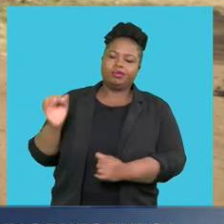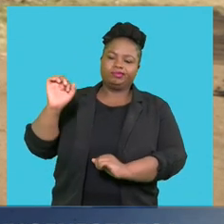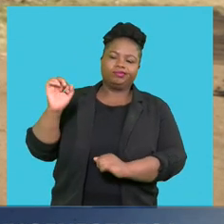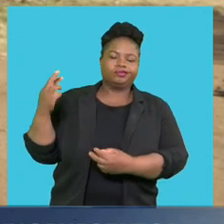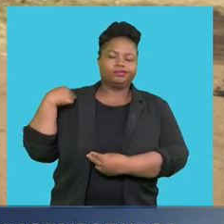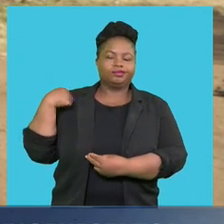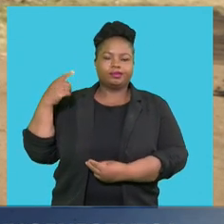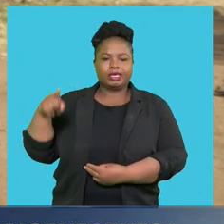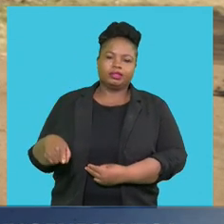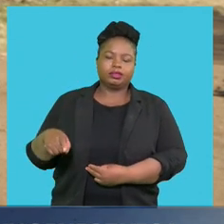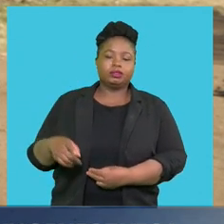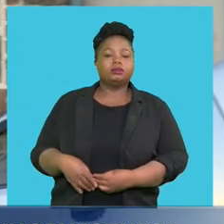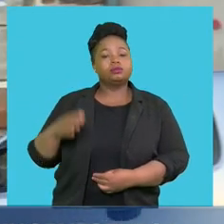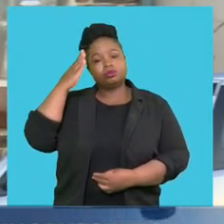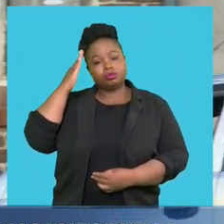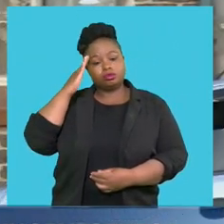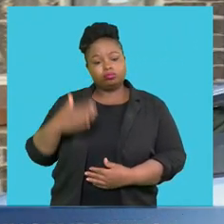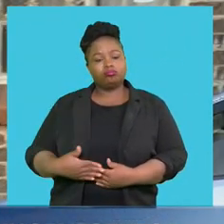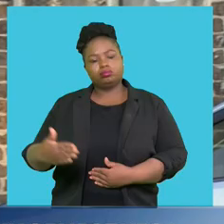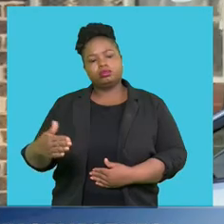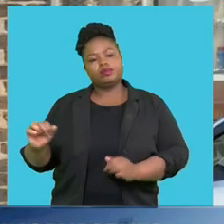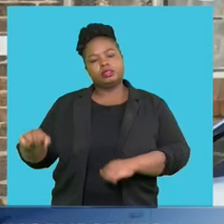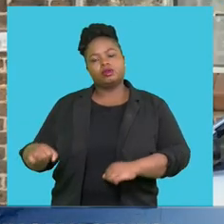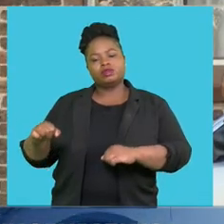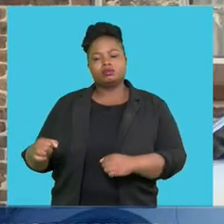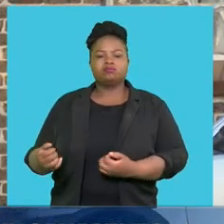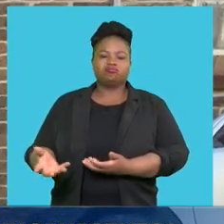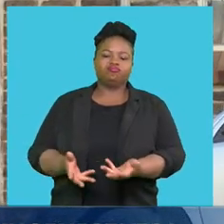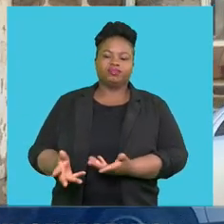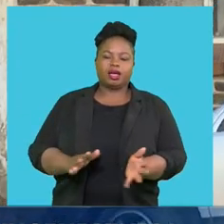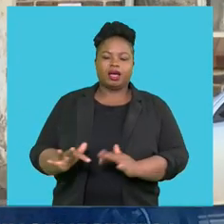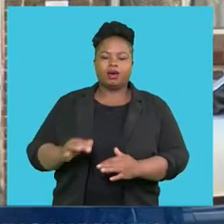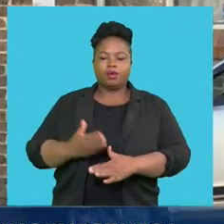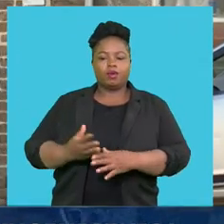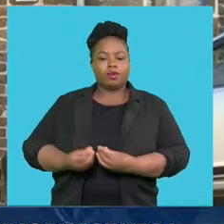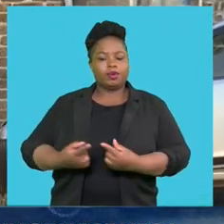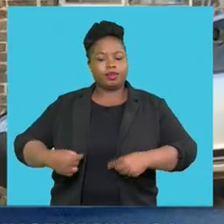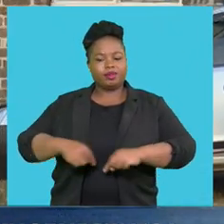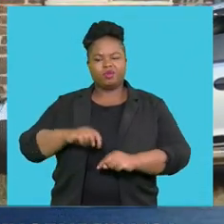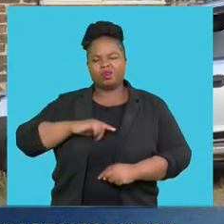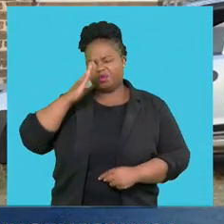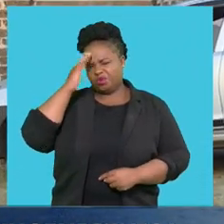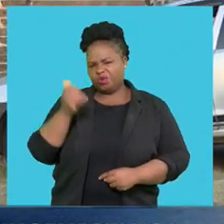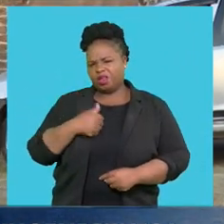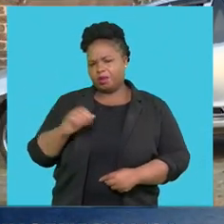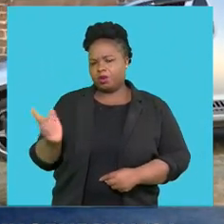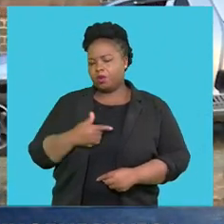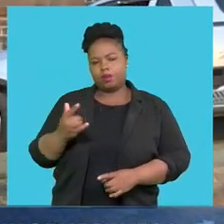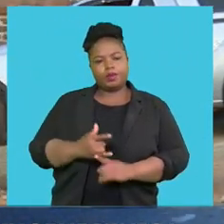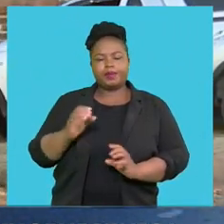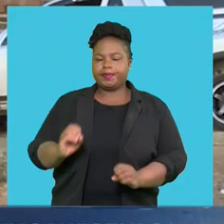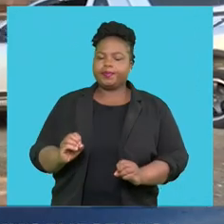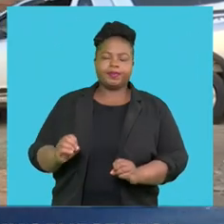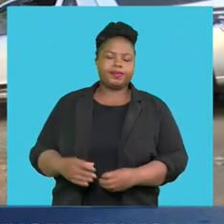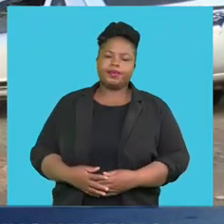sekusezandleni zawo ukuthi ukusuka manje azovumelana ukuthi asiphatha kanjani njengoba wazi ukuthi akekho umuntu owine outrightly kusho